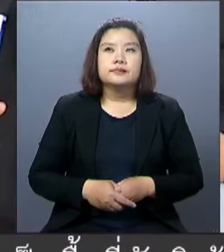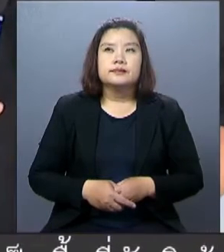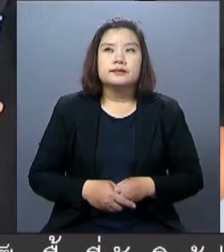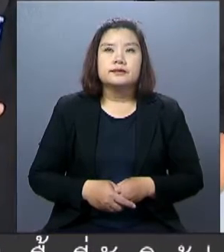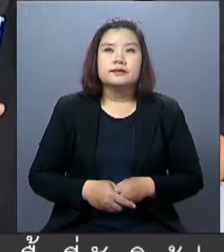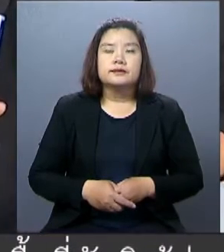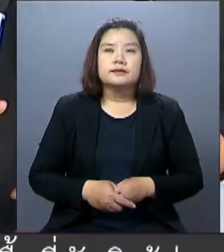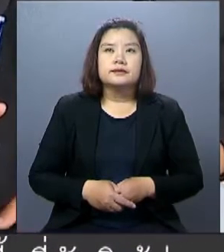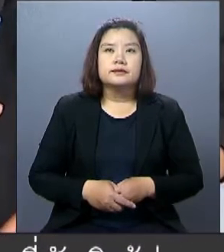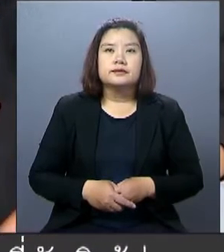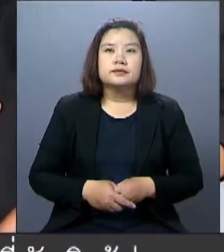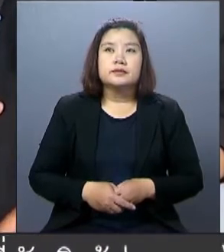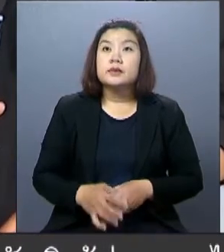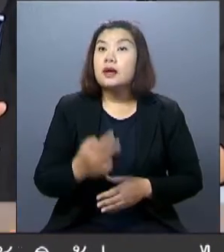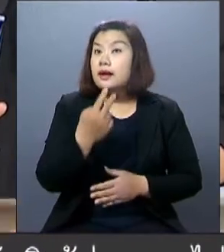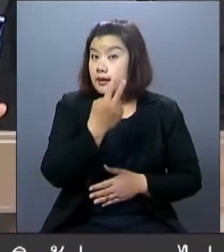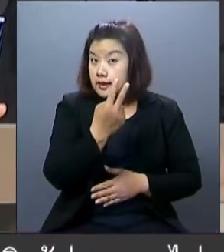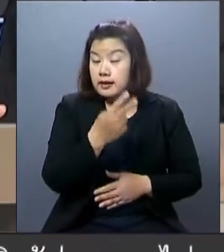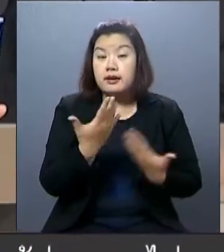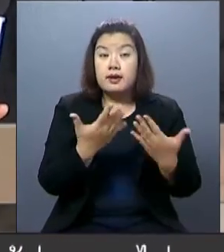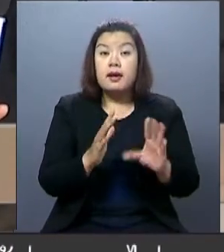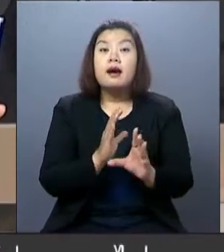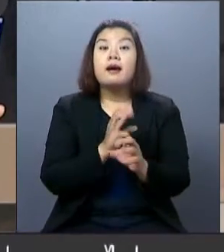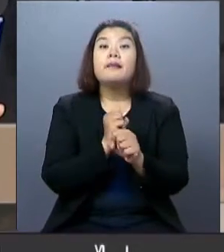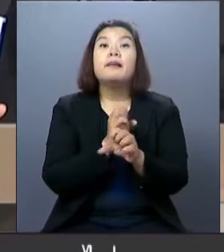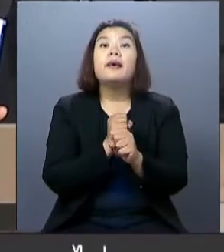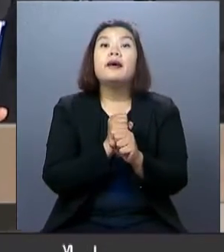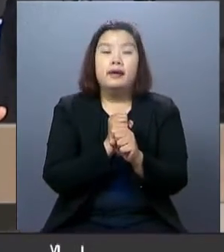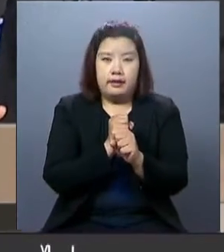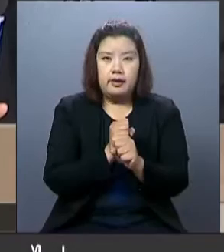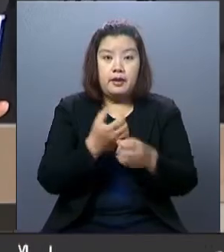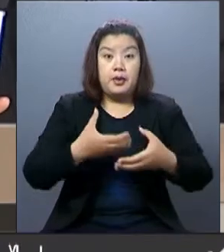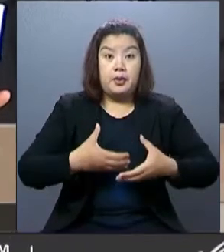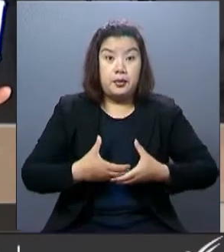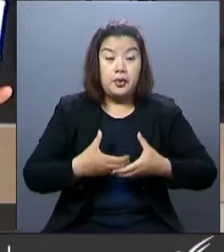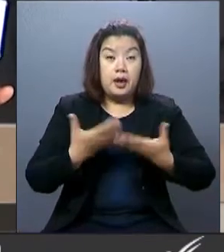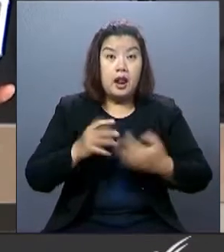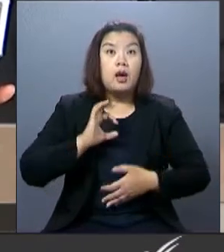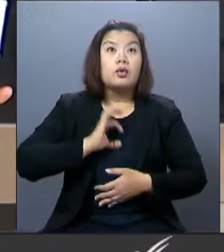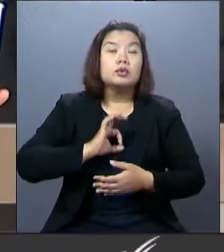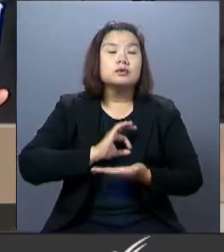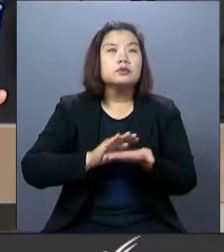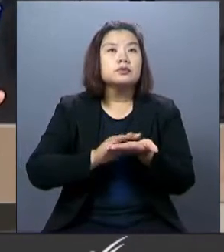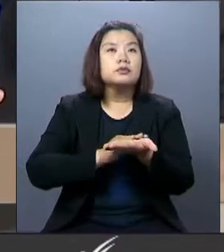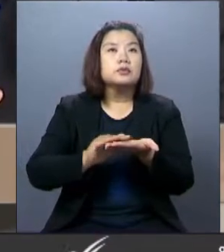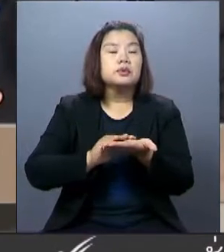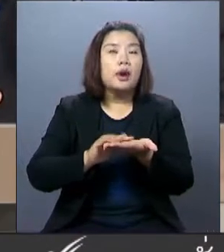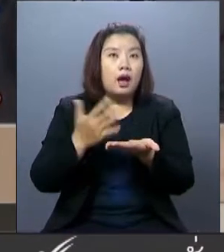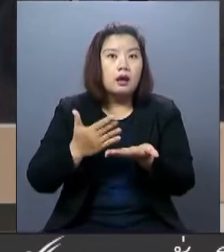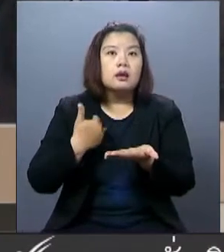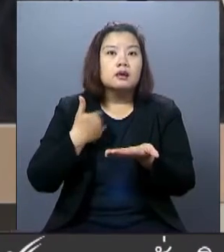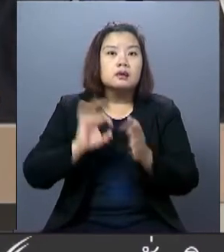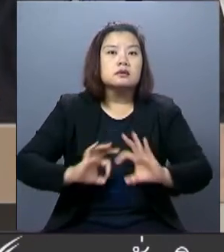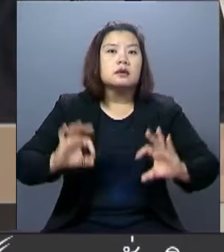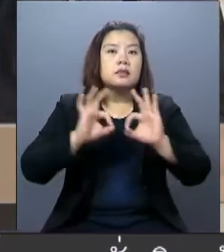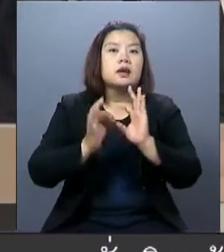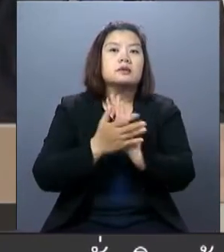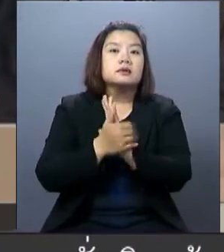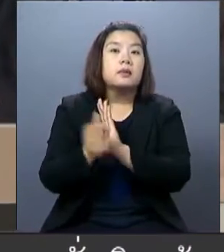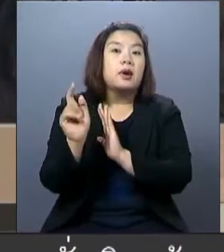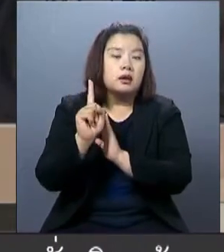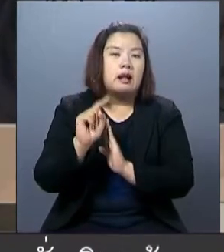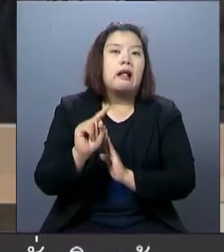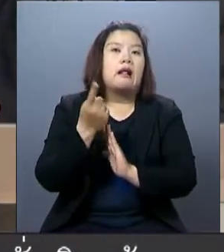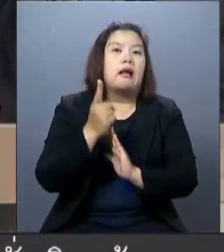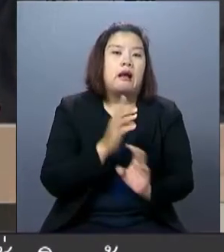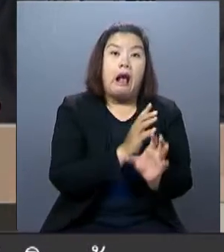กว่าจะปั้นเป็นงานพุทธศิลป์ที่เป็นงานประติมากรรมแบบลอยตัวได้นะครับทักษะสำคัญที่ต้องใช้เลยก็คือต้องฝึกจากการปั้นเป็นประ